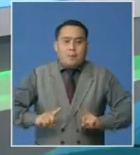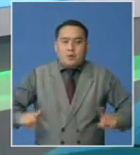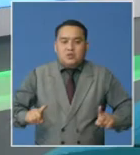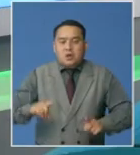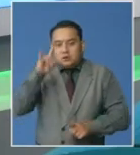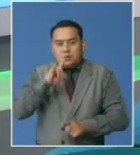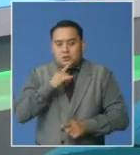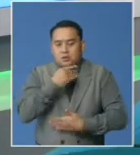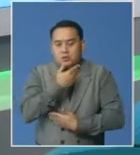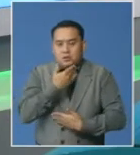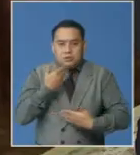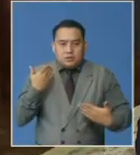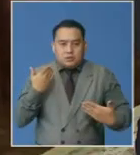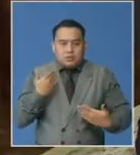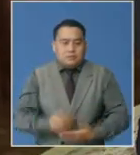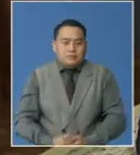в республике.